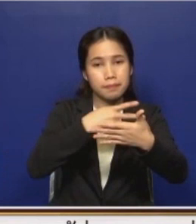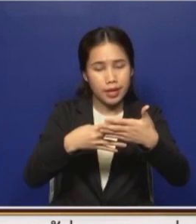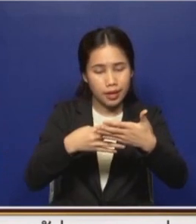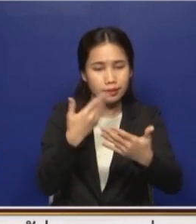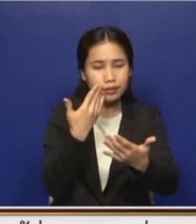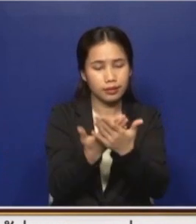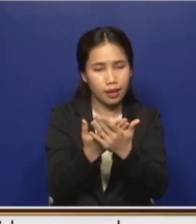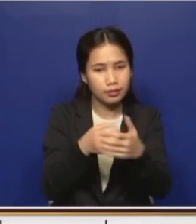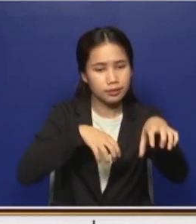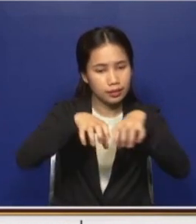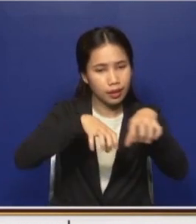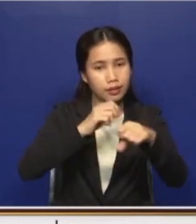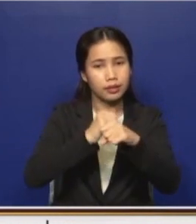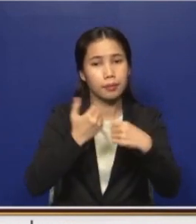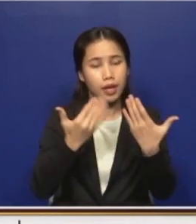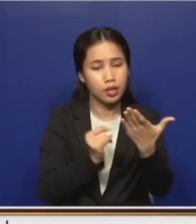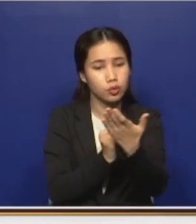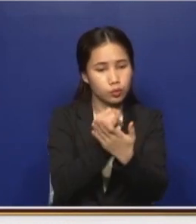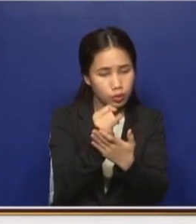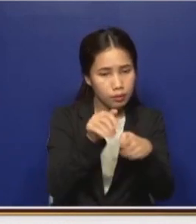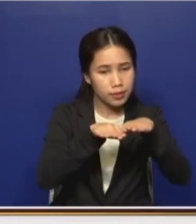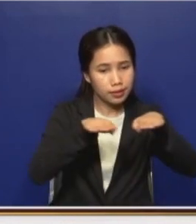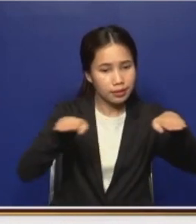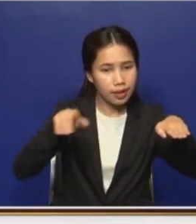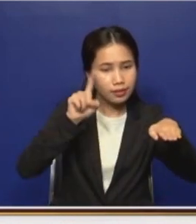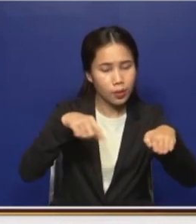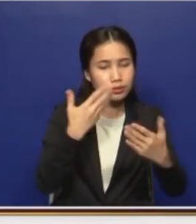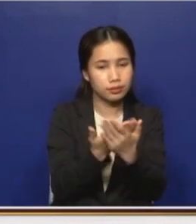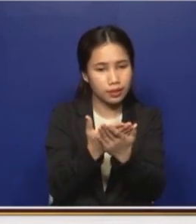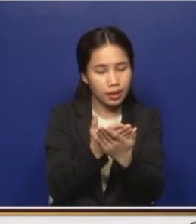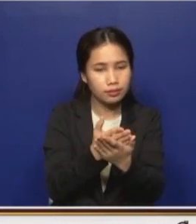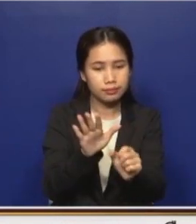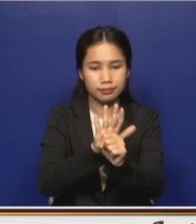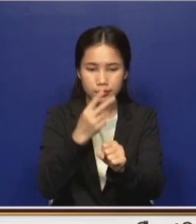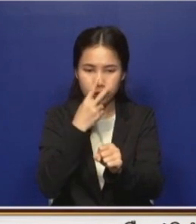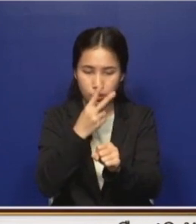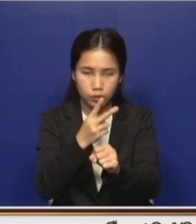ได้ 2.7 จริงๆตัวเลขเนี่ยออกมาเป๊ะอย่างเงี้ย